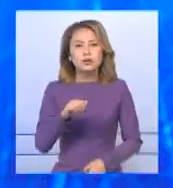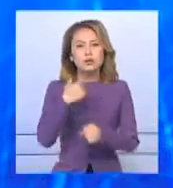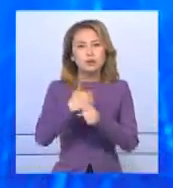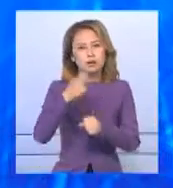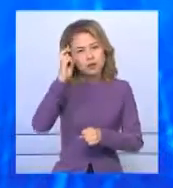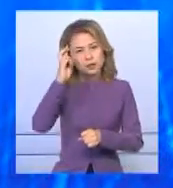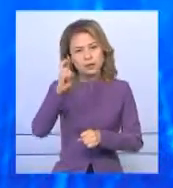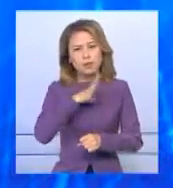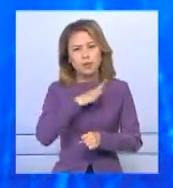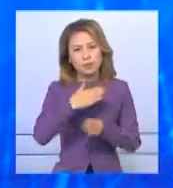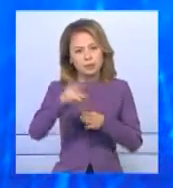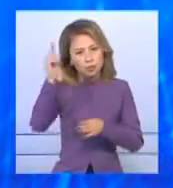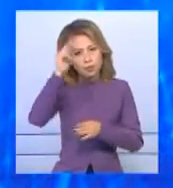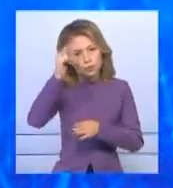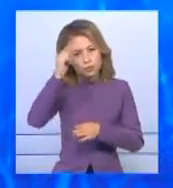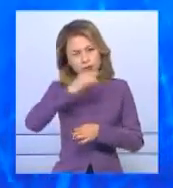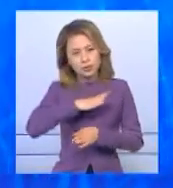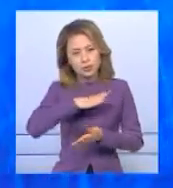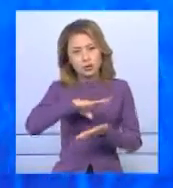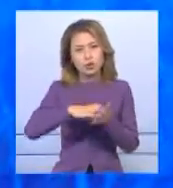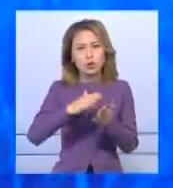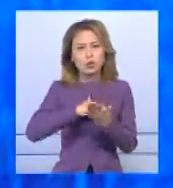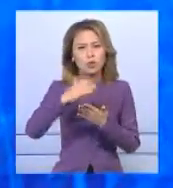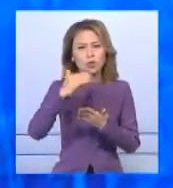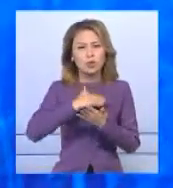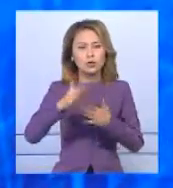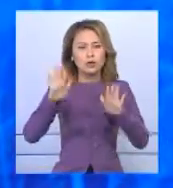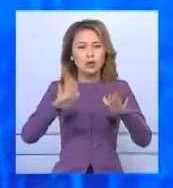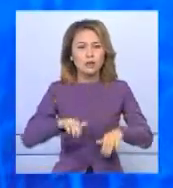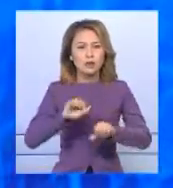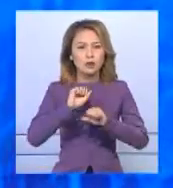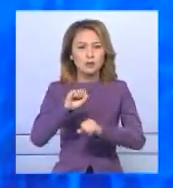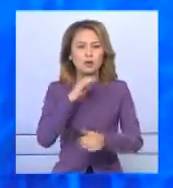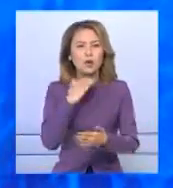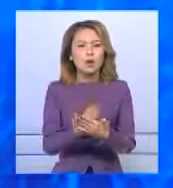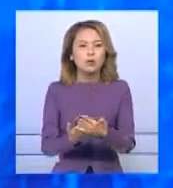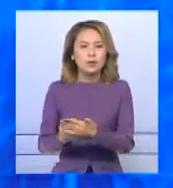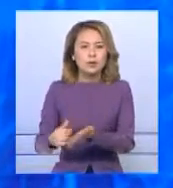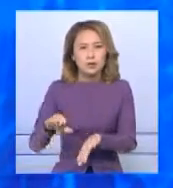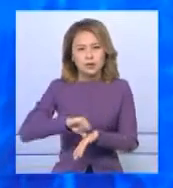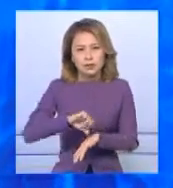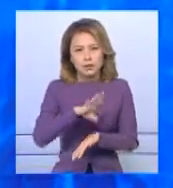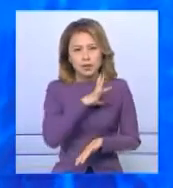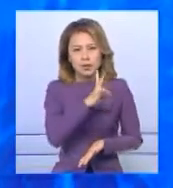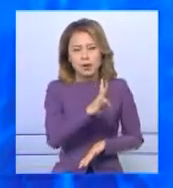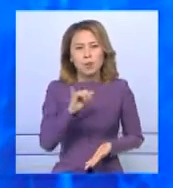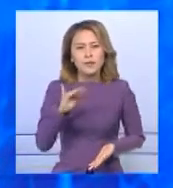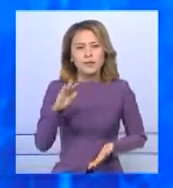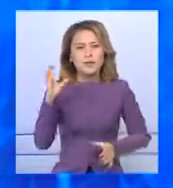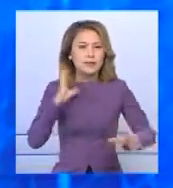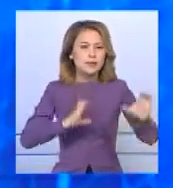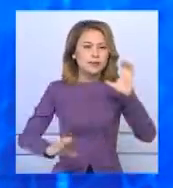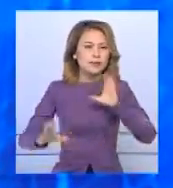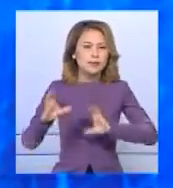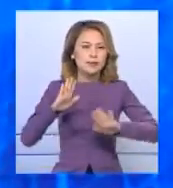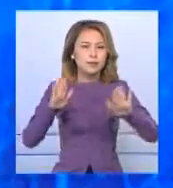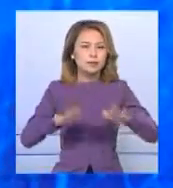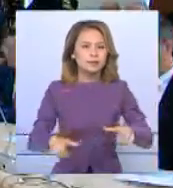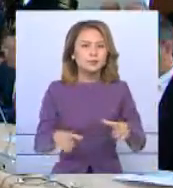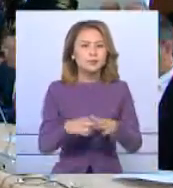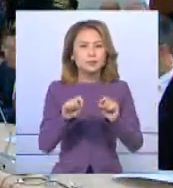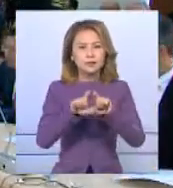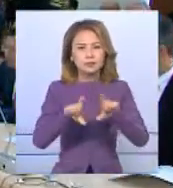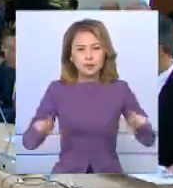Сондай-ақ елбасы дербес білім беру мекемелерінің жоғары қамқоршылық кеңесінің отырысына қатысты. Жиында Назарбаев университеті,